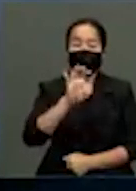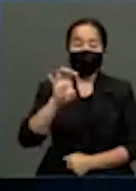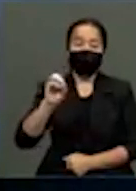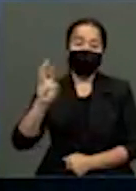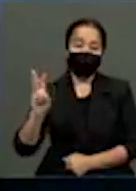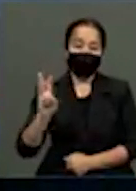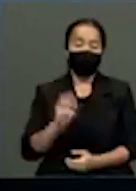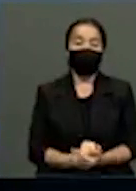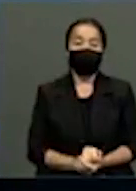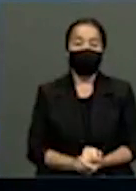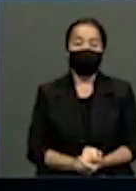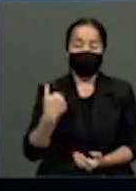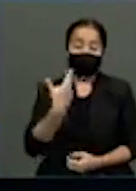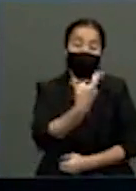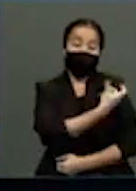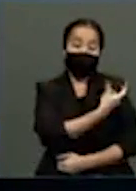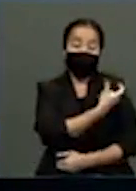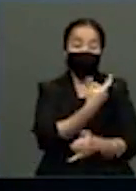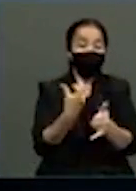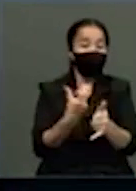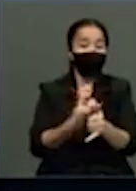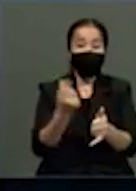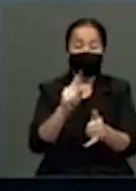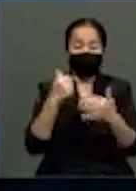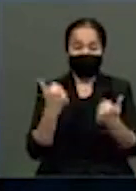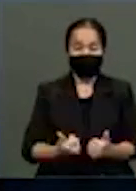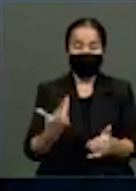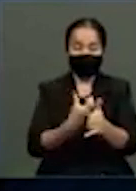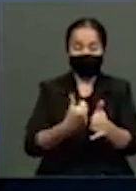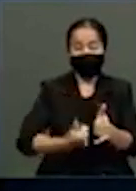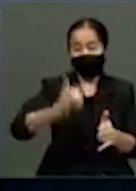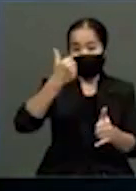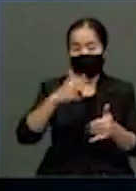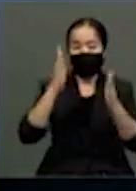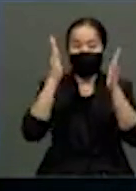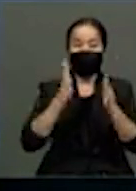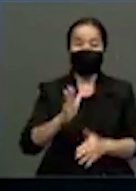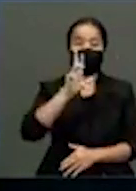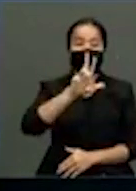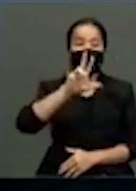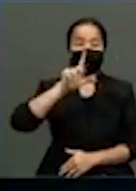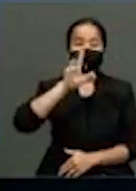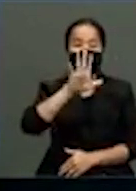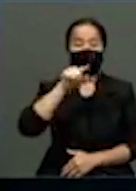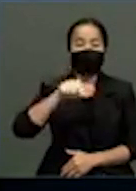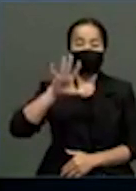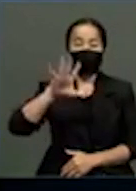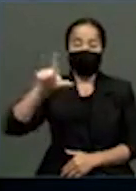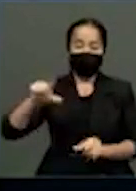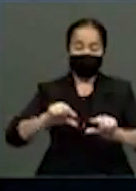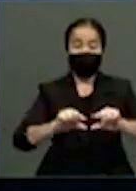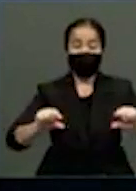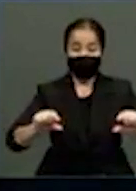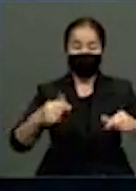ก็เรื่องของวัคซีนนะครับตอนนี้ได้ไปแล้ว 3.5 ล้านโดสโดยประมาณนะครับทำให้เ